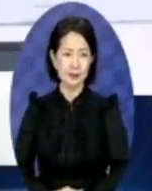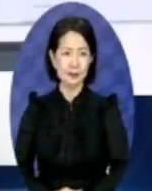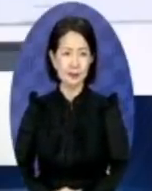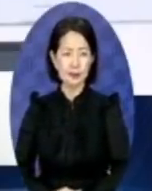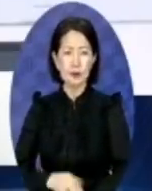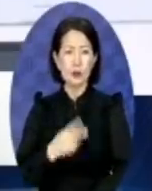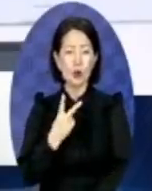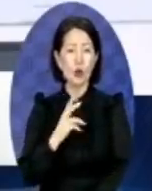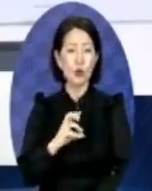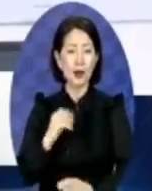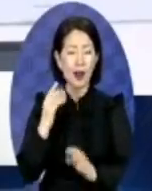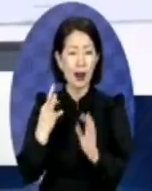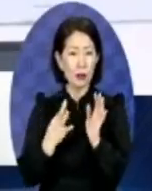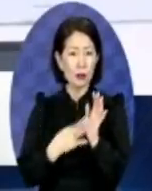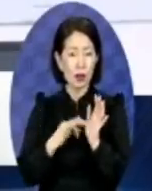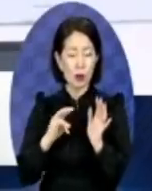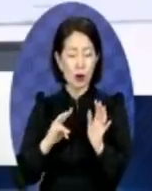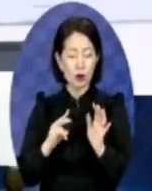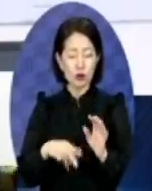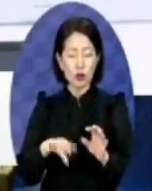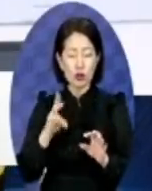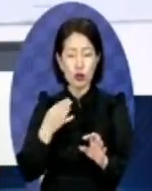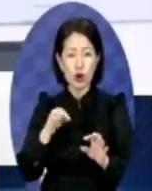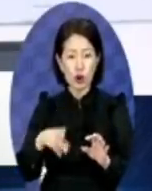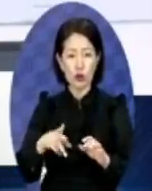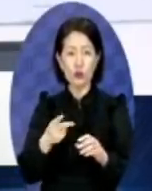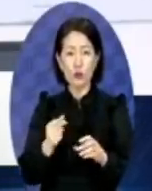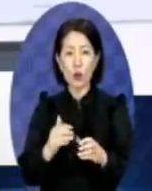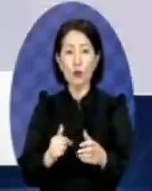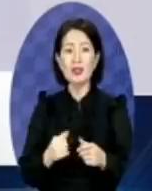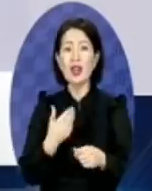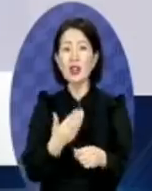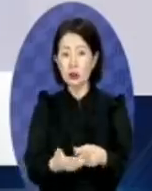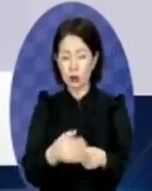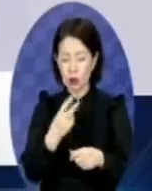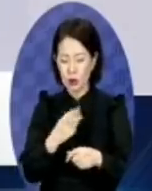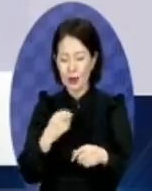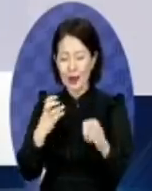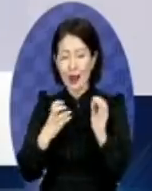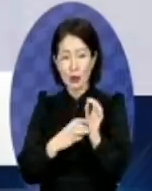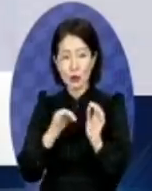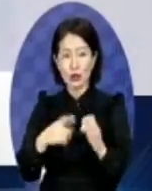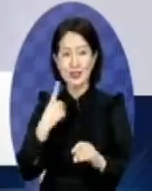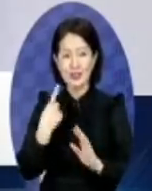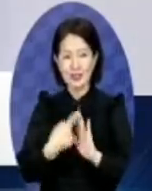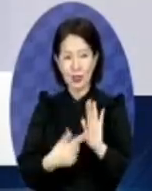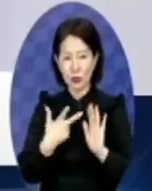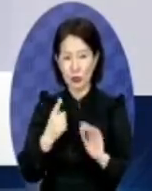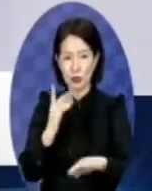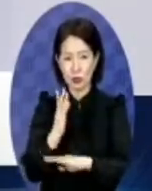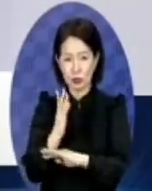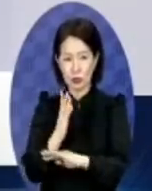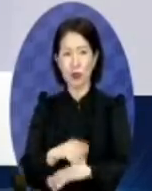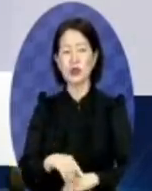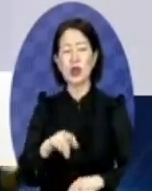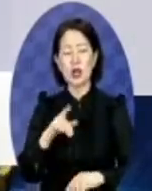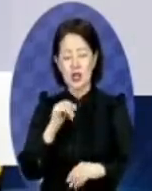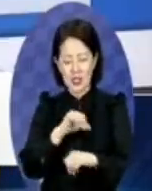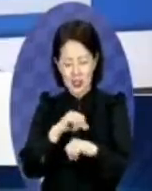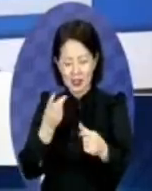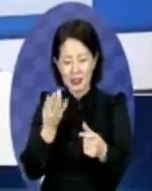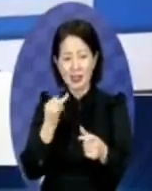За 2018 оны нэмэгдсэн өртгөн албан татварын буцаан олголтын мөнгийг 2019 оны 1-р сарын 31-ээс иргэдийн дансанд шилжүүлж